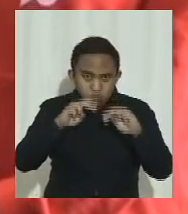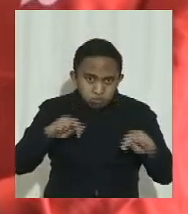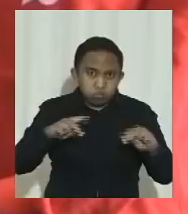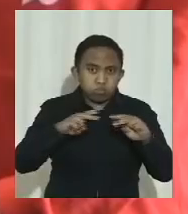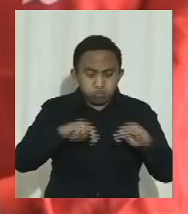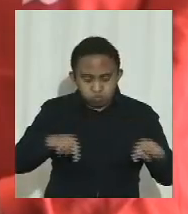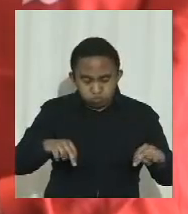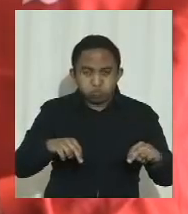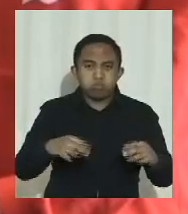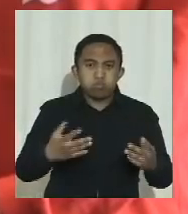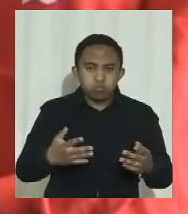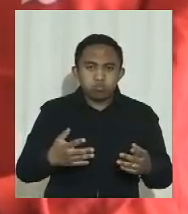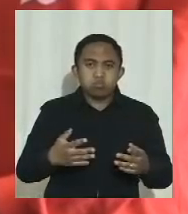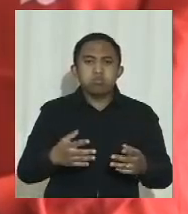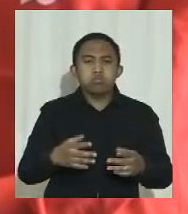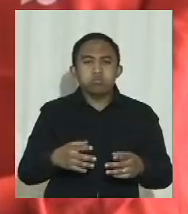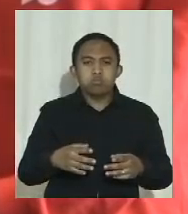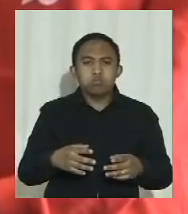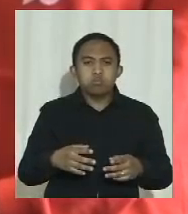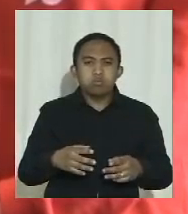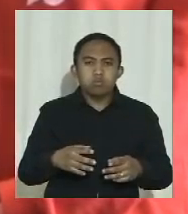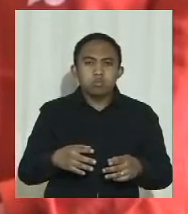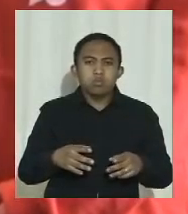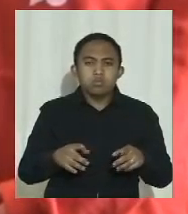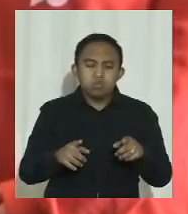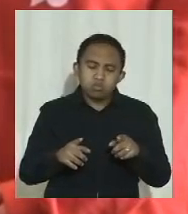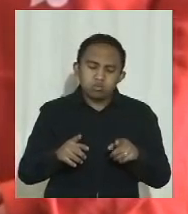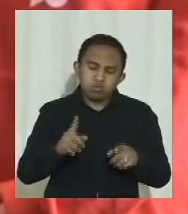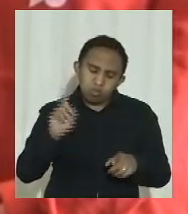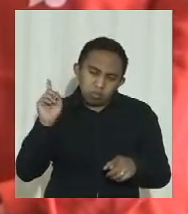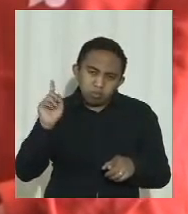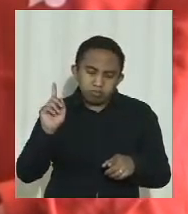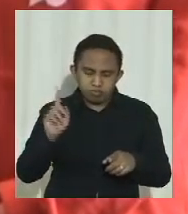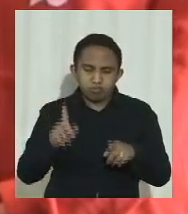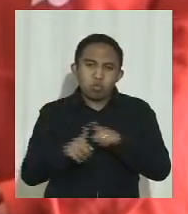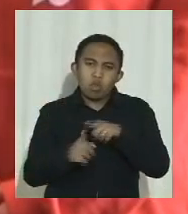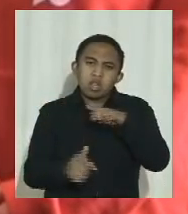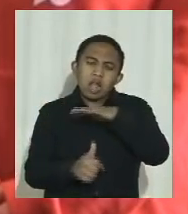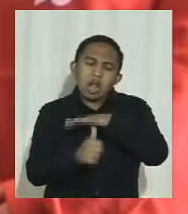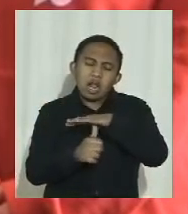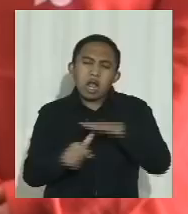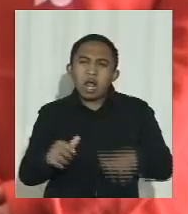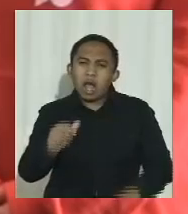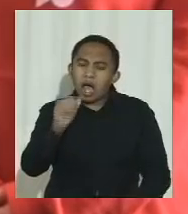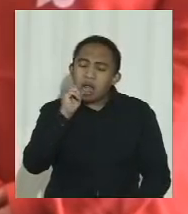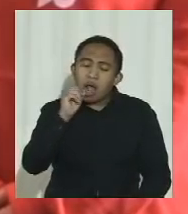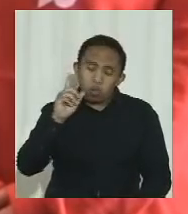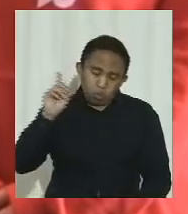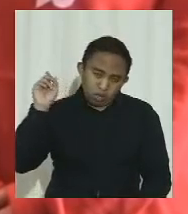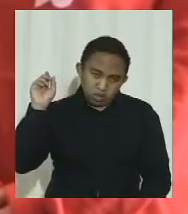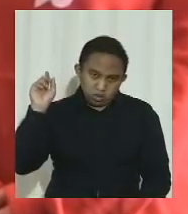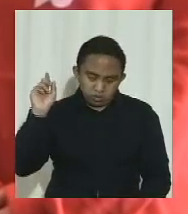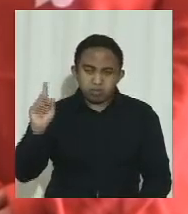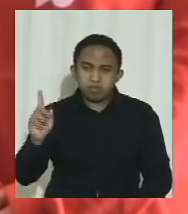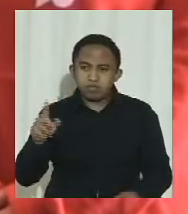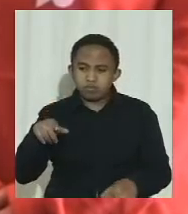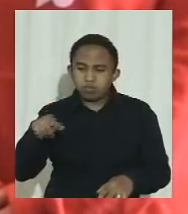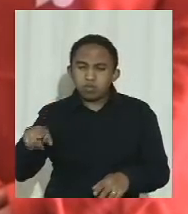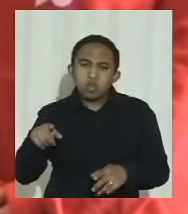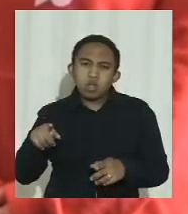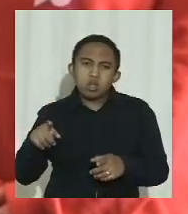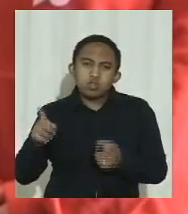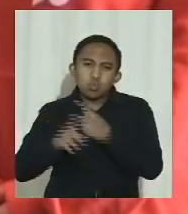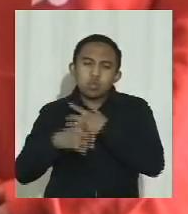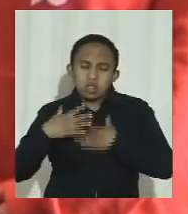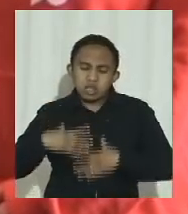fitaliavam-paritra ny rano fanadiovana sy fidiovana Androy dia niara-niasa ny ekipan'ny Meder tany toerana